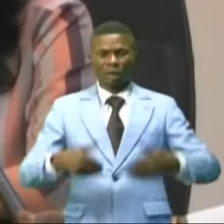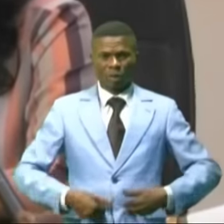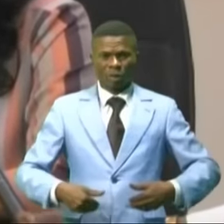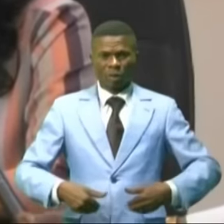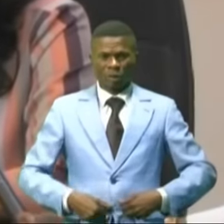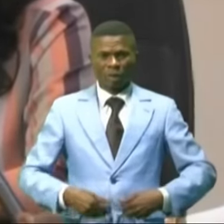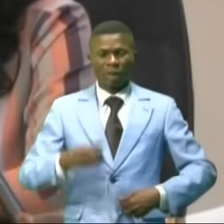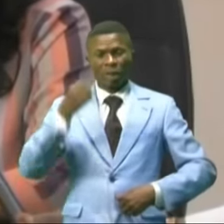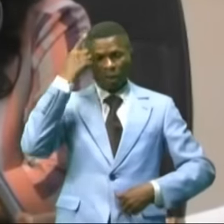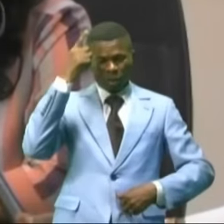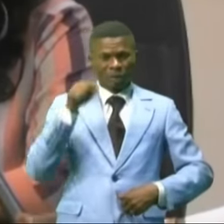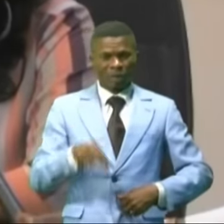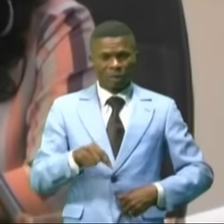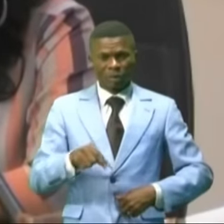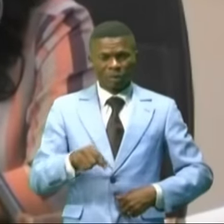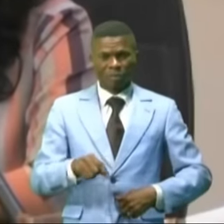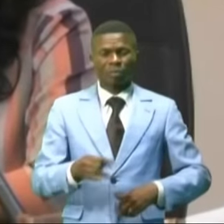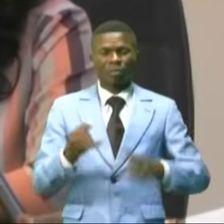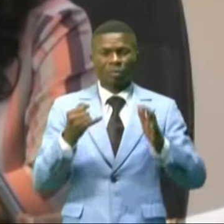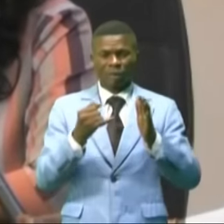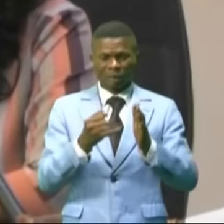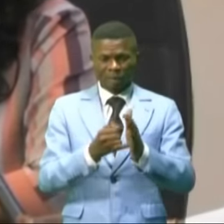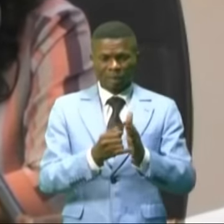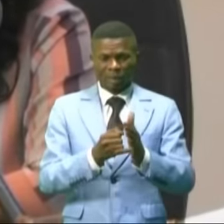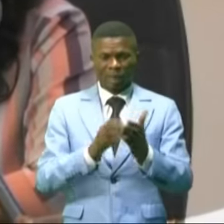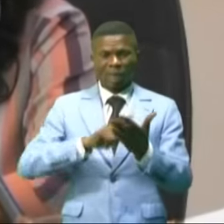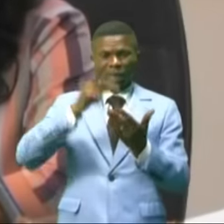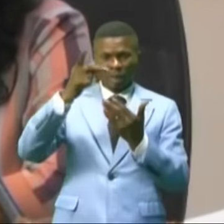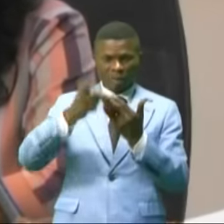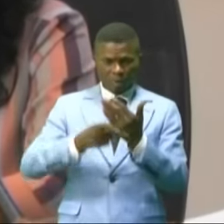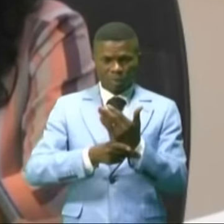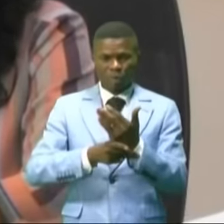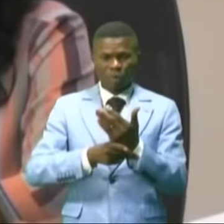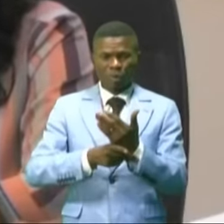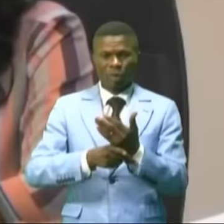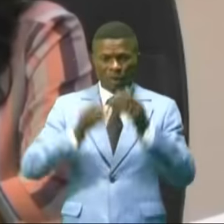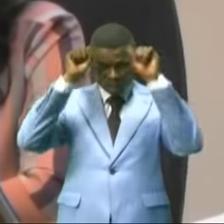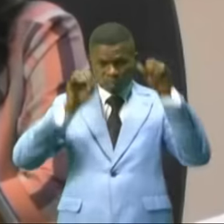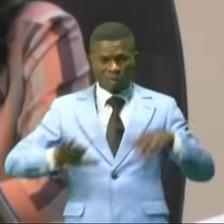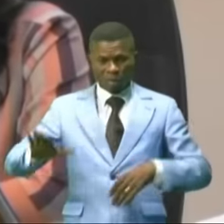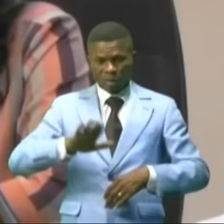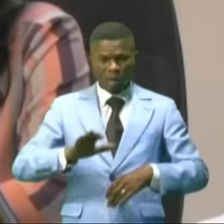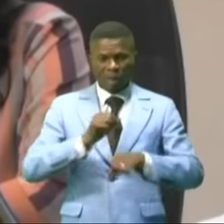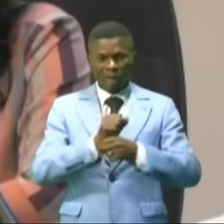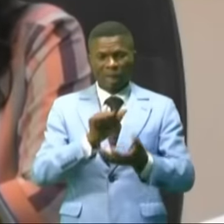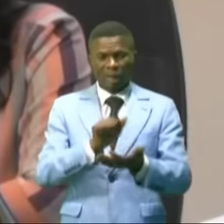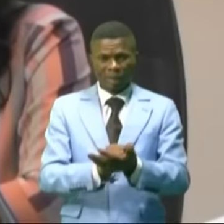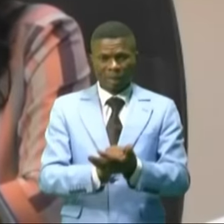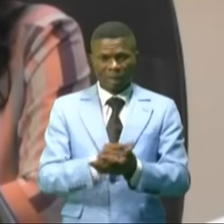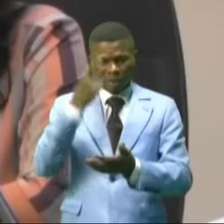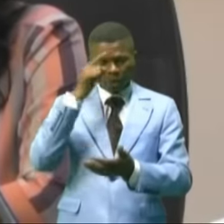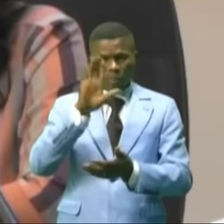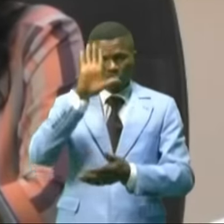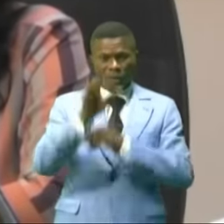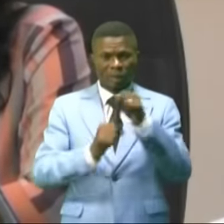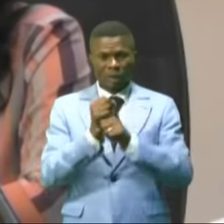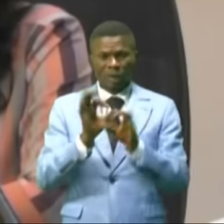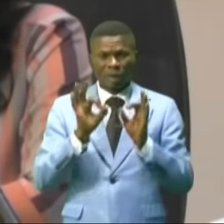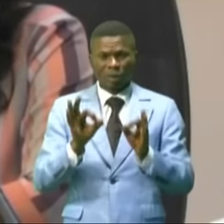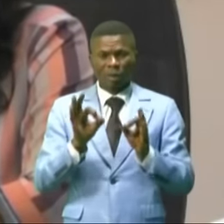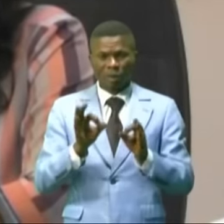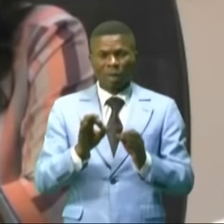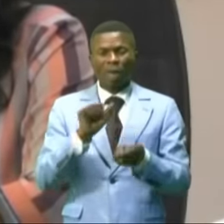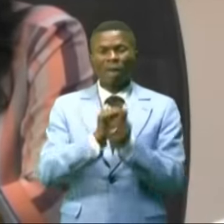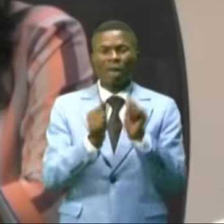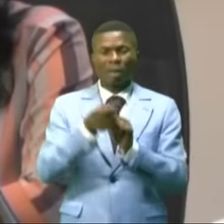rappelé ici que parmi les six piliers, les six objectifs que le président a mis en place pour son deuxième mandat, il y a en